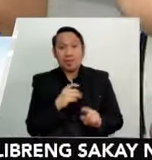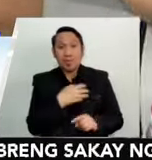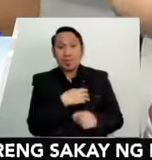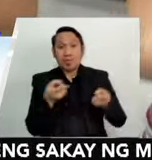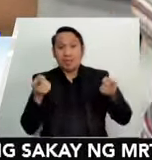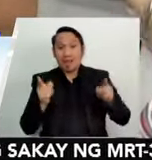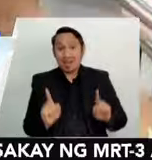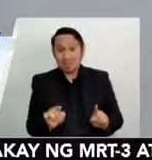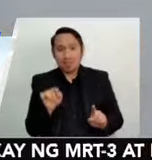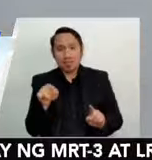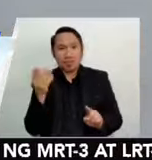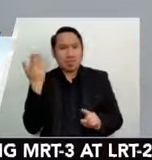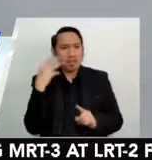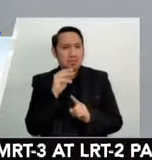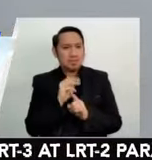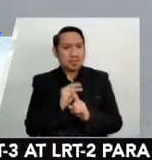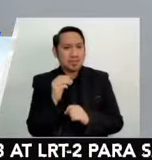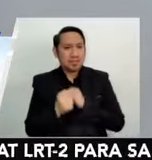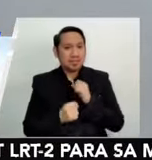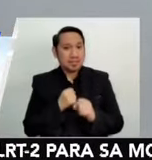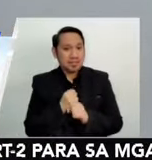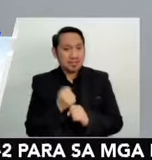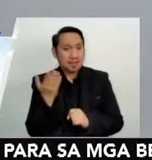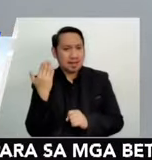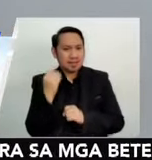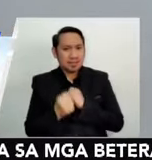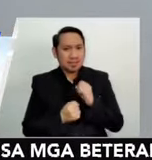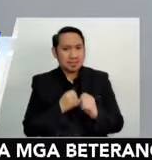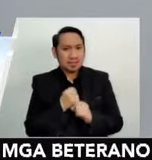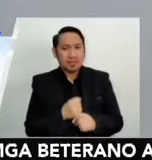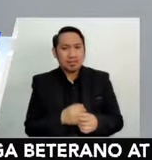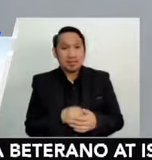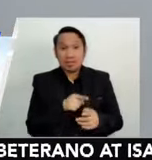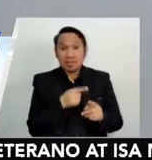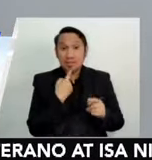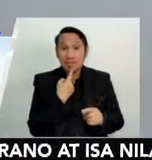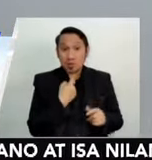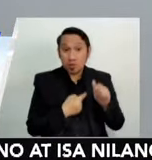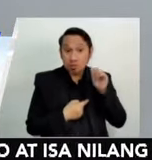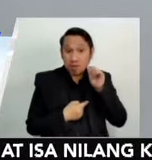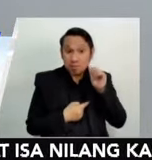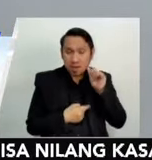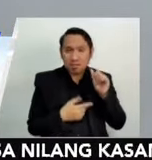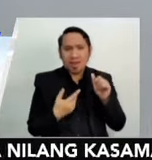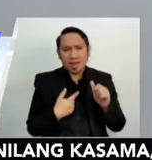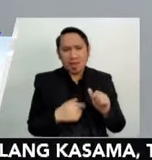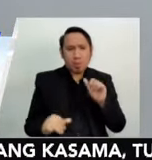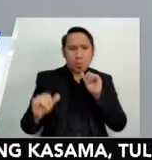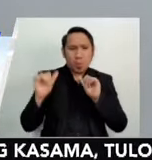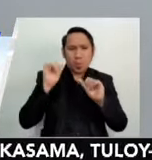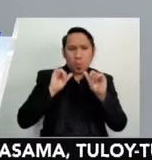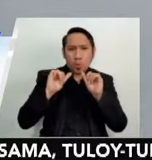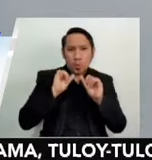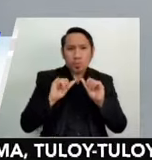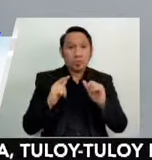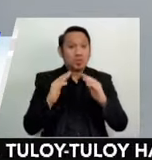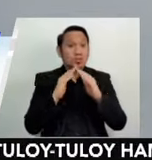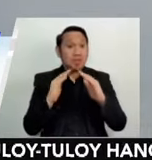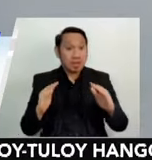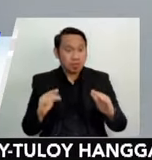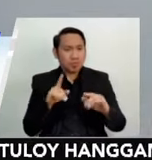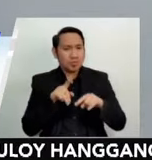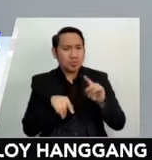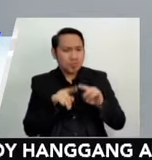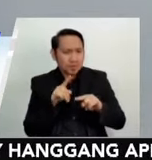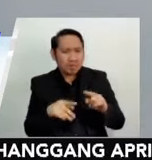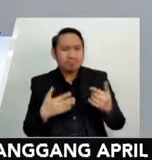noong nakaraang taon. According sa victim, nagkamayroon sila ng inuman sa bahay ng kaibigan niya. Then,